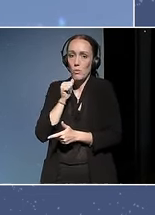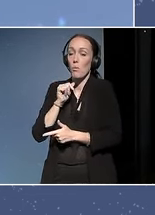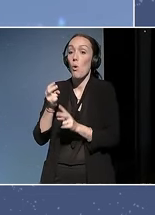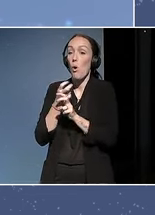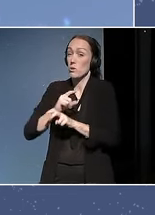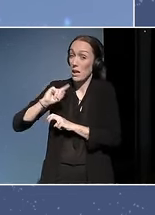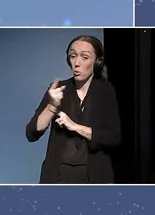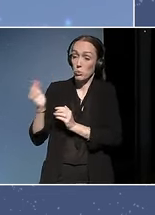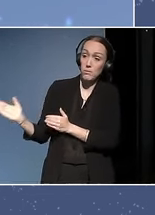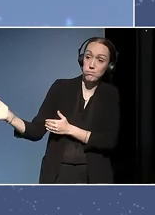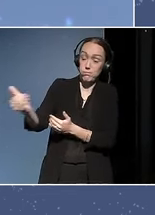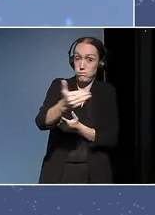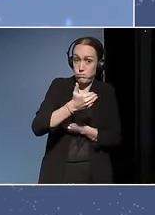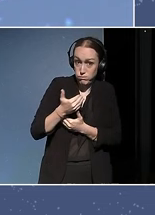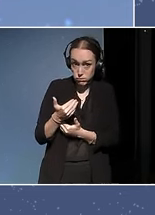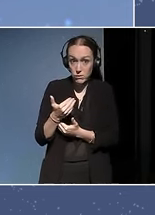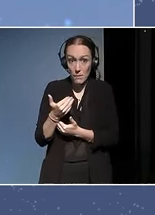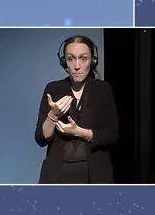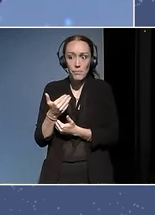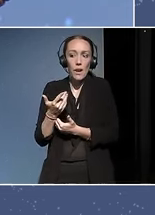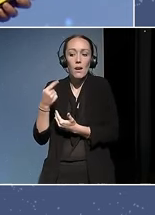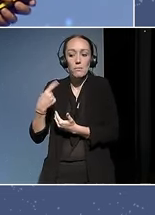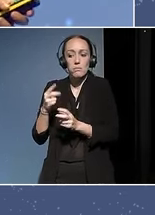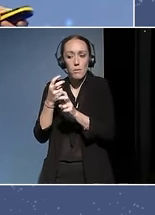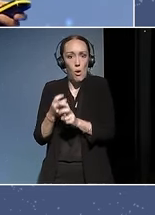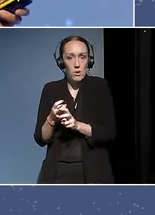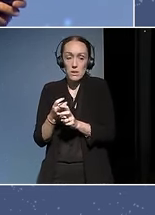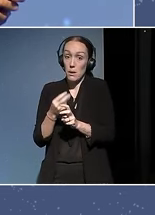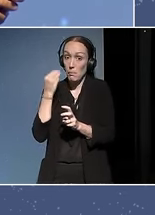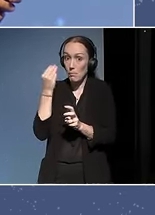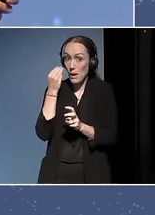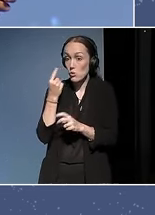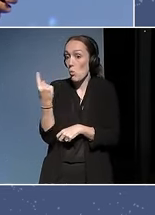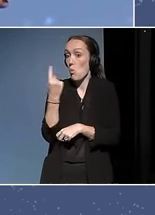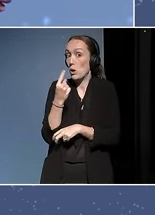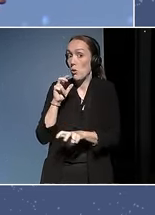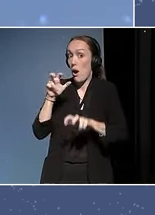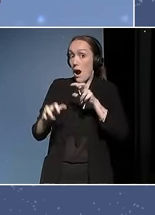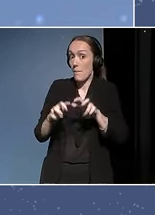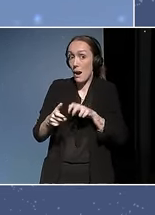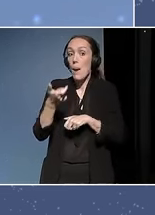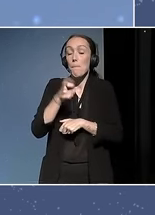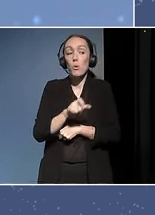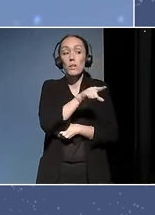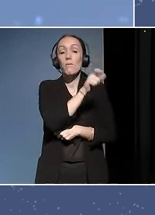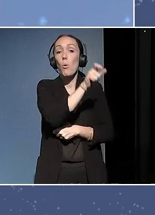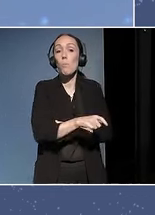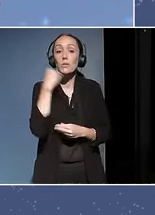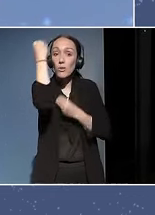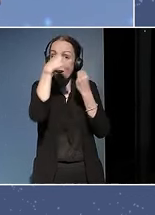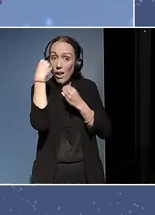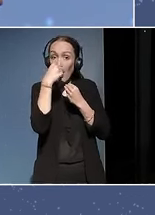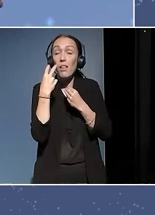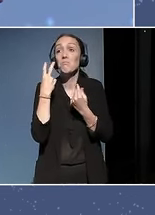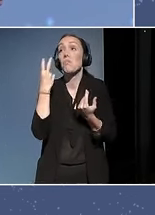uno scheletro di un unico individuo di un unico animale perché il beduino diceva l'ho trovato in un posto solo su